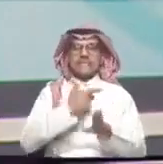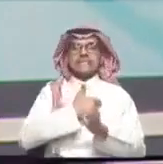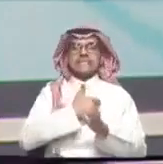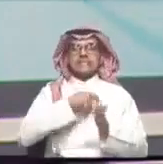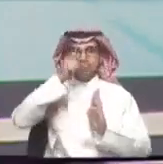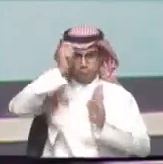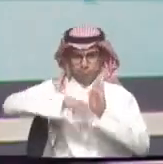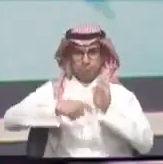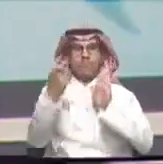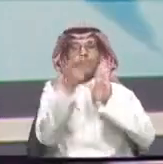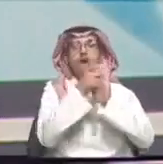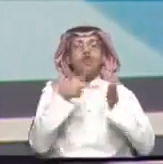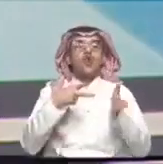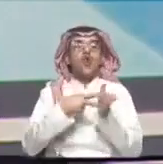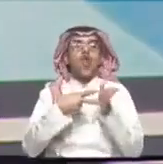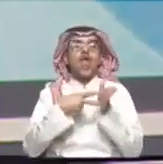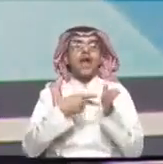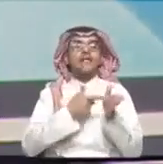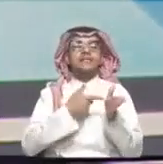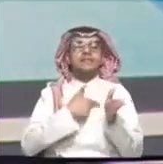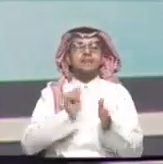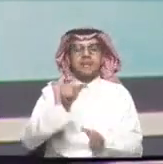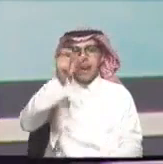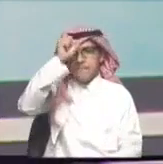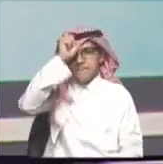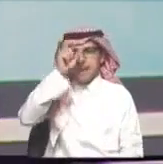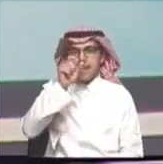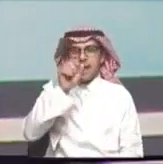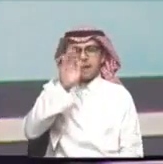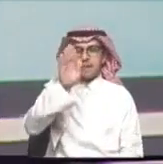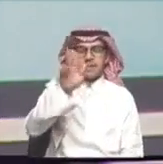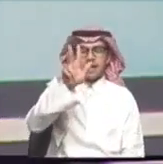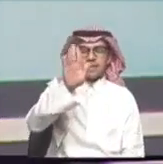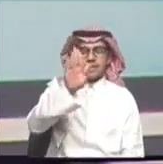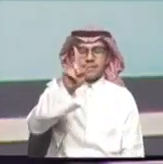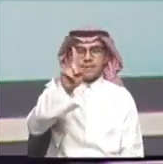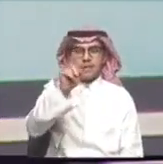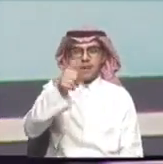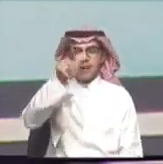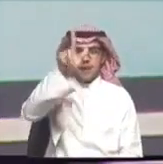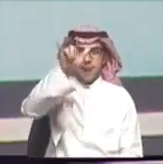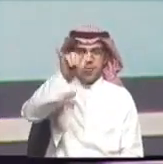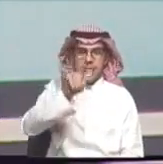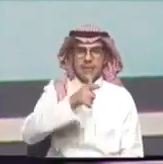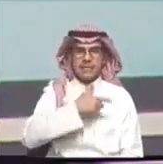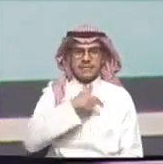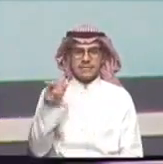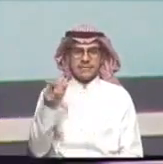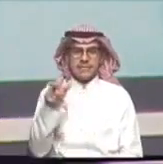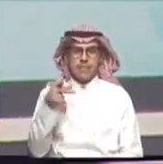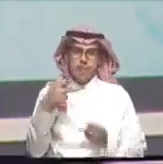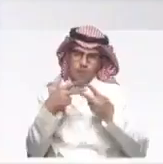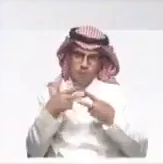اسم سموه على كليه الامن السبراني والذكاء الاصطناعي والتقنيات المتقدمه تحت التاسيس. وجاءت